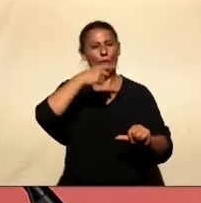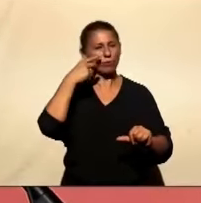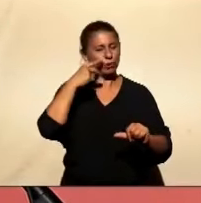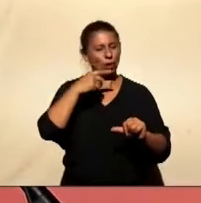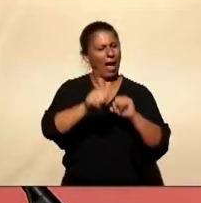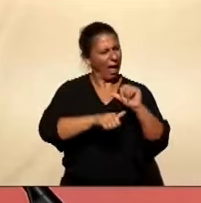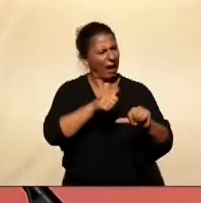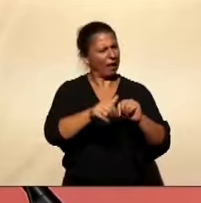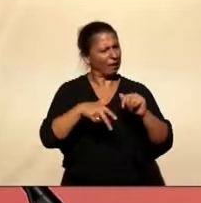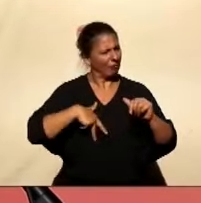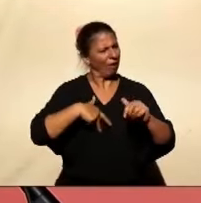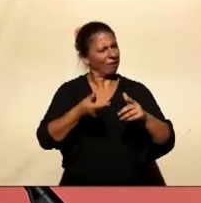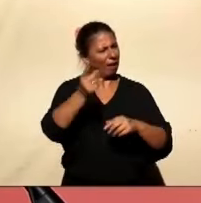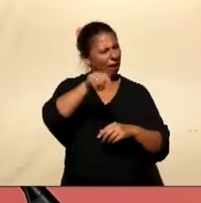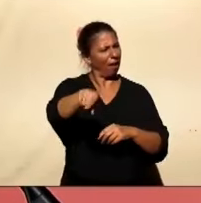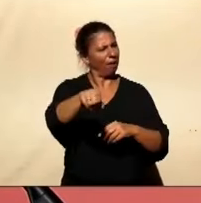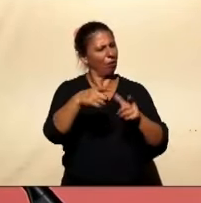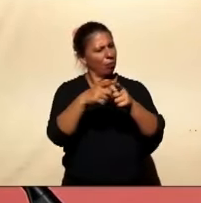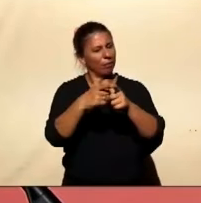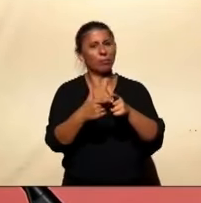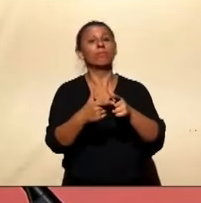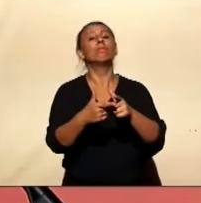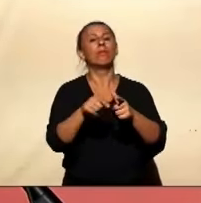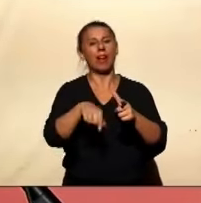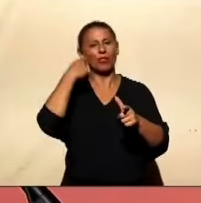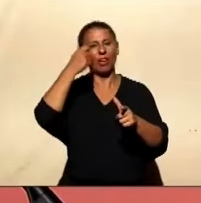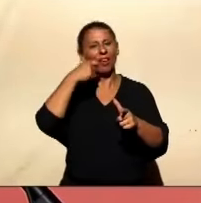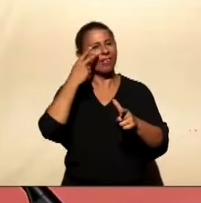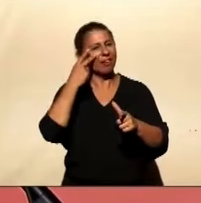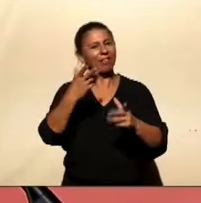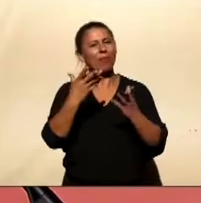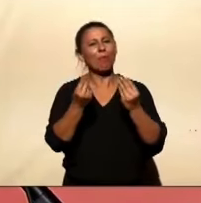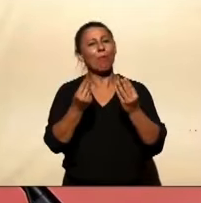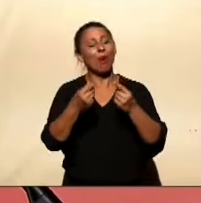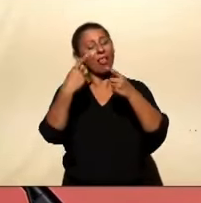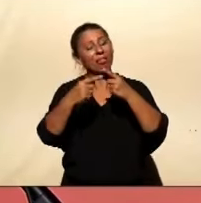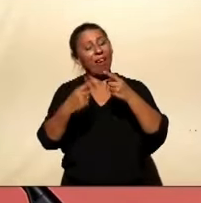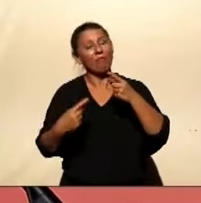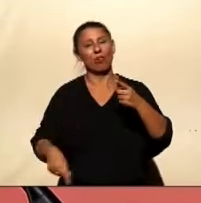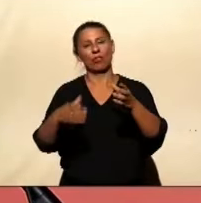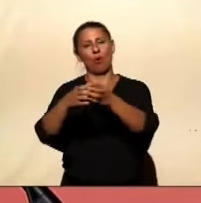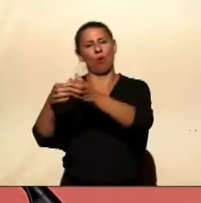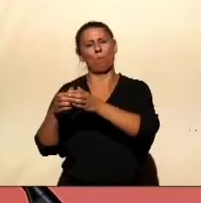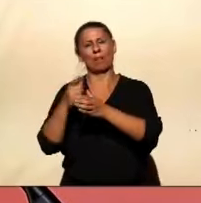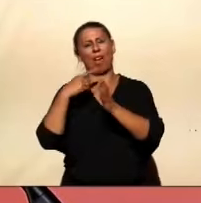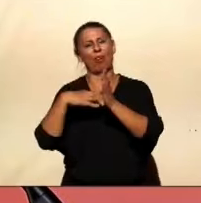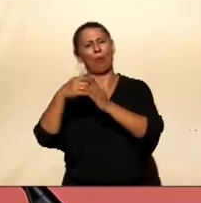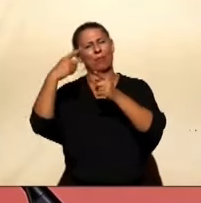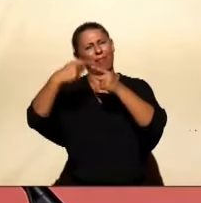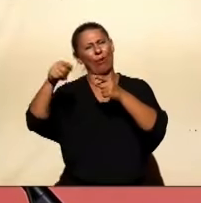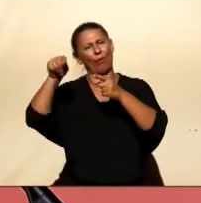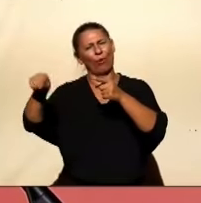το έχουμε δει πάρα πολλές φορές με πολλά και διαφορετικά κόμματα και χρώματα.